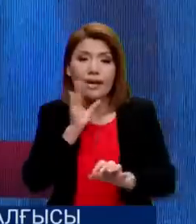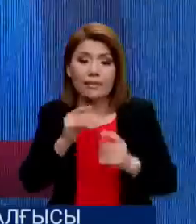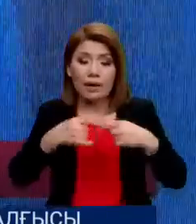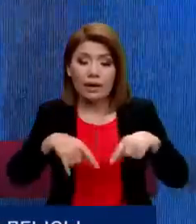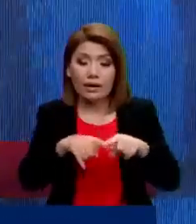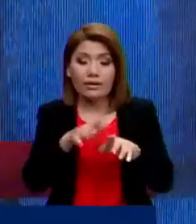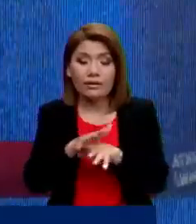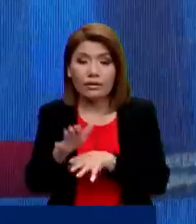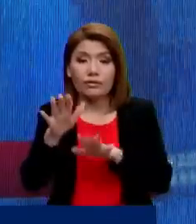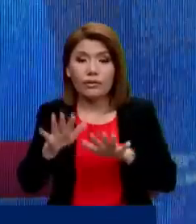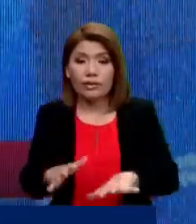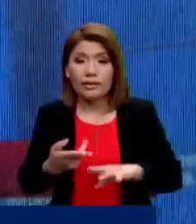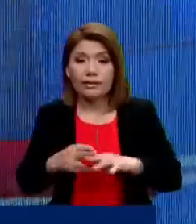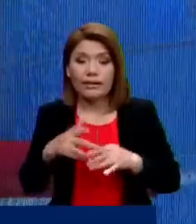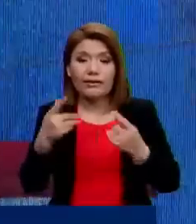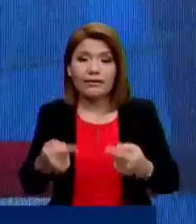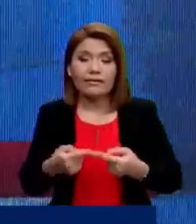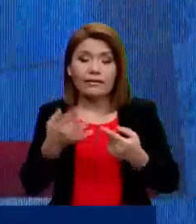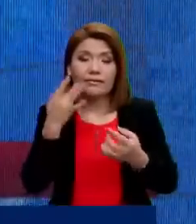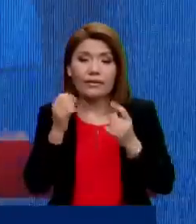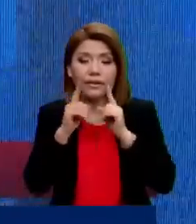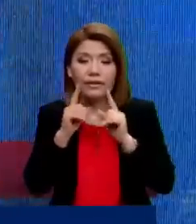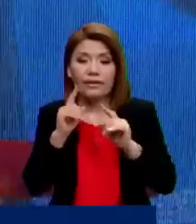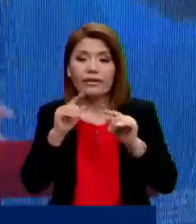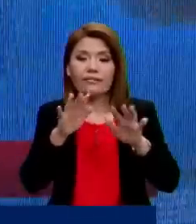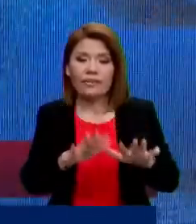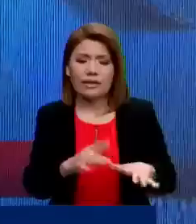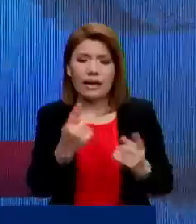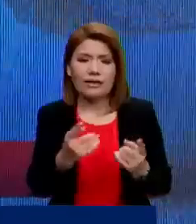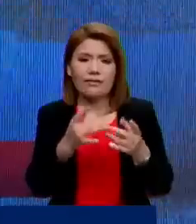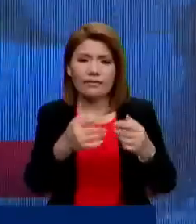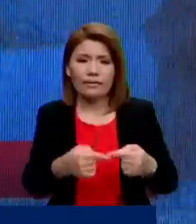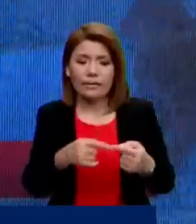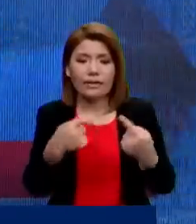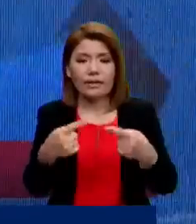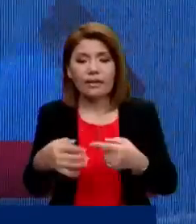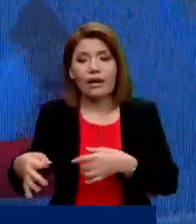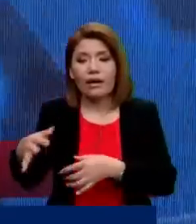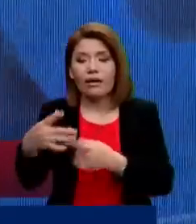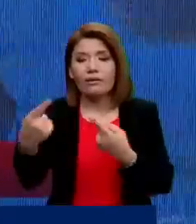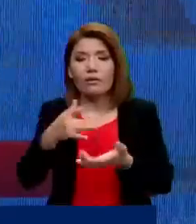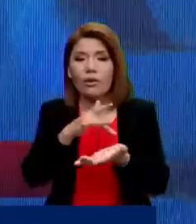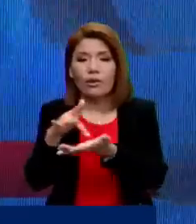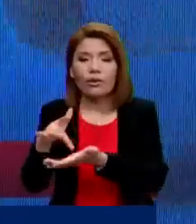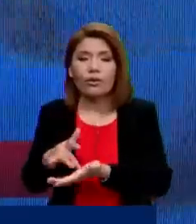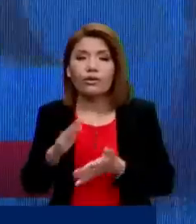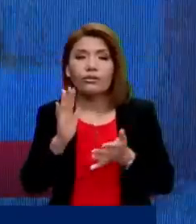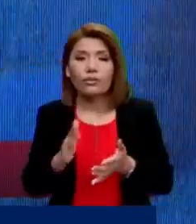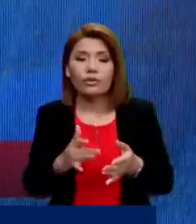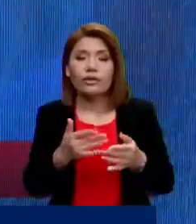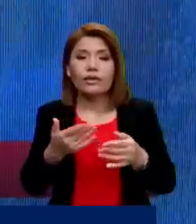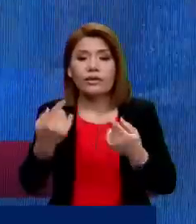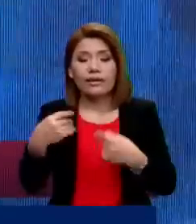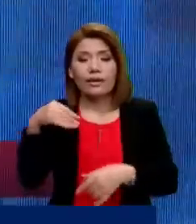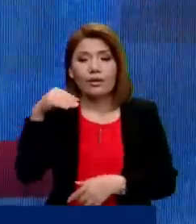органның өзі жыл сайын тұрақты түрде жиналып тұрады. Отырыстар бір жерде емес, әр аймақта өтетін болады. Кезек-кезек келесі құрылтайды